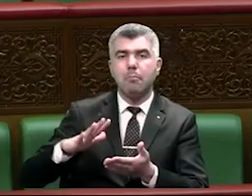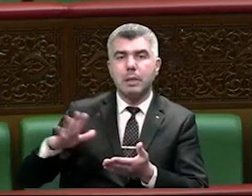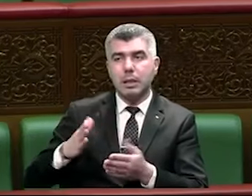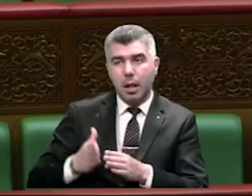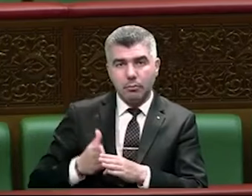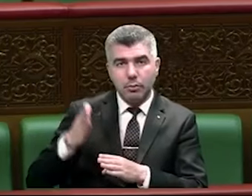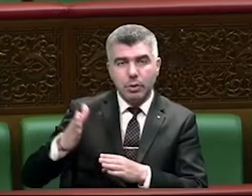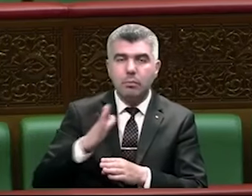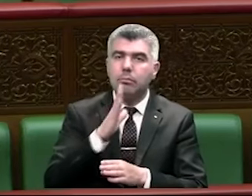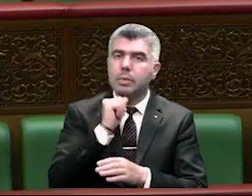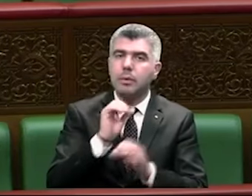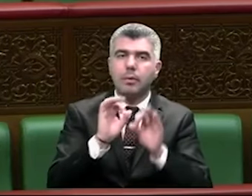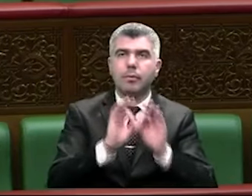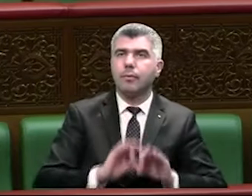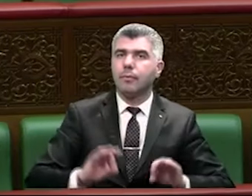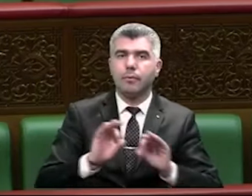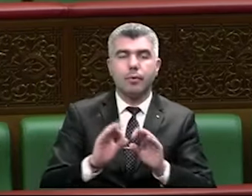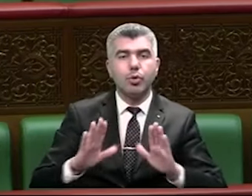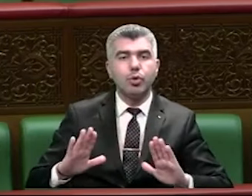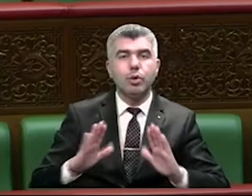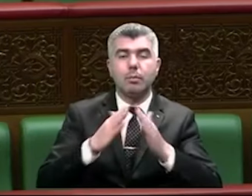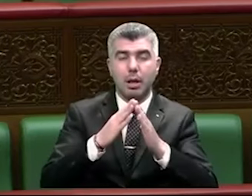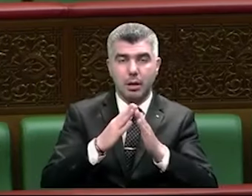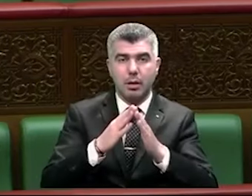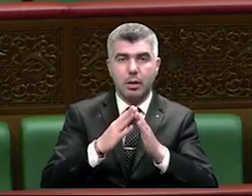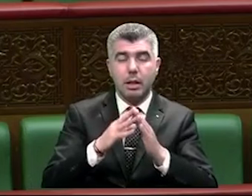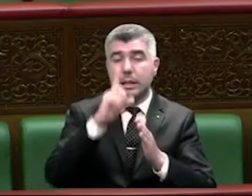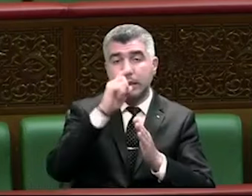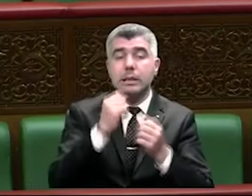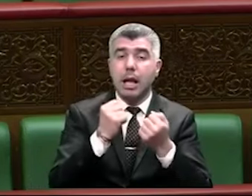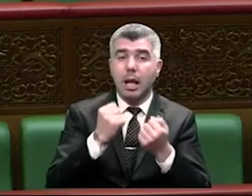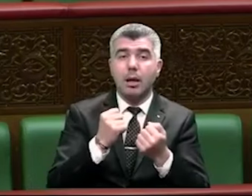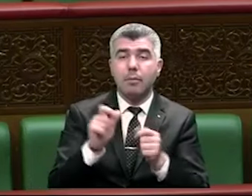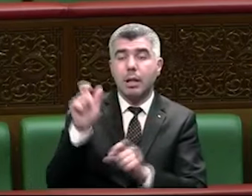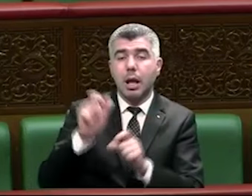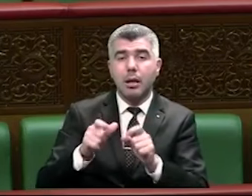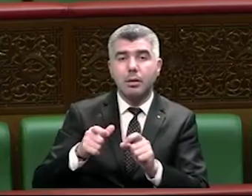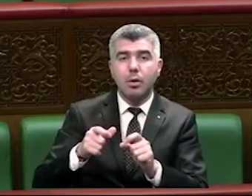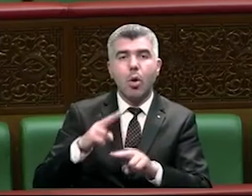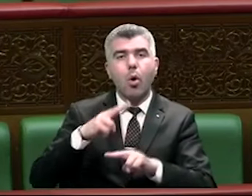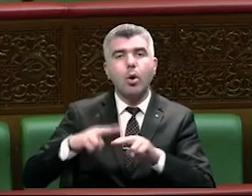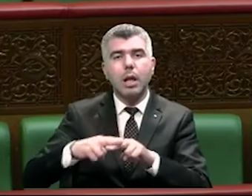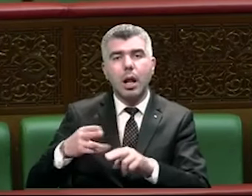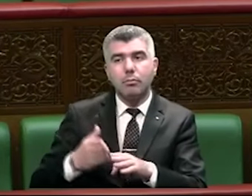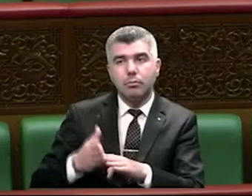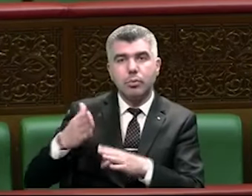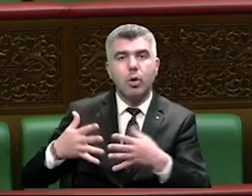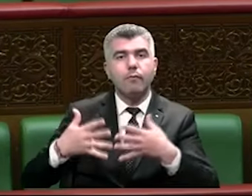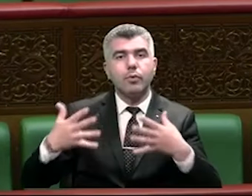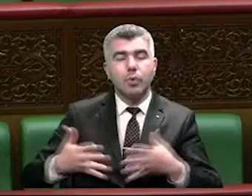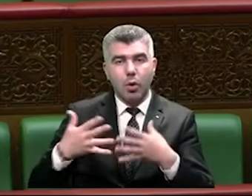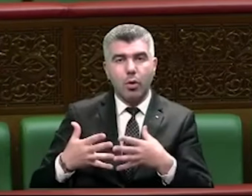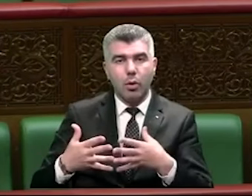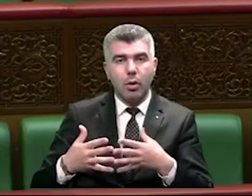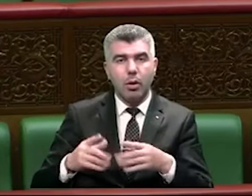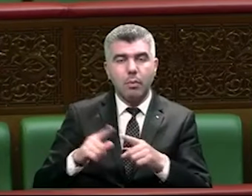وخصك تشوف ه الجبال اللي كنهضر عليهم را را تشوف المعاناه ديال ه الناس باش يمشي يجيب واحد الخضيره لي هو لاباس